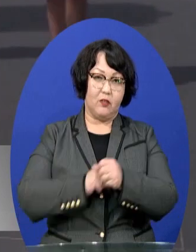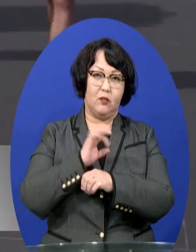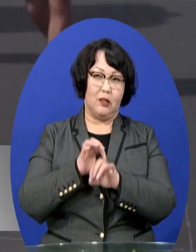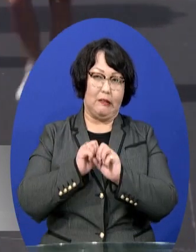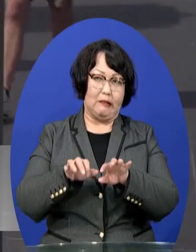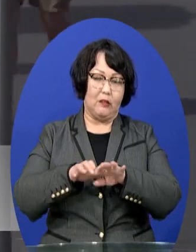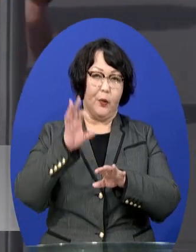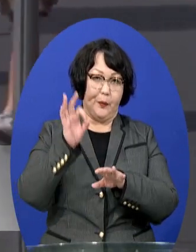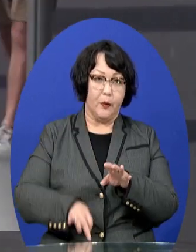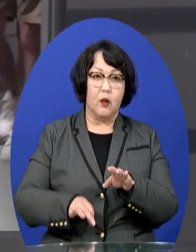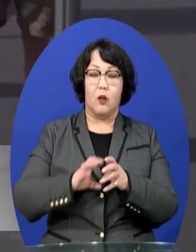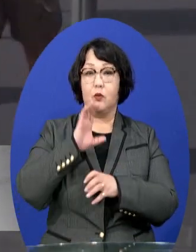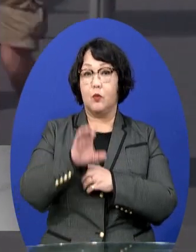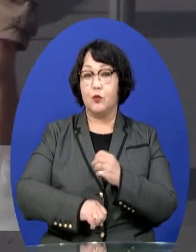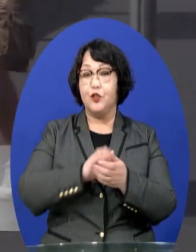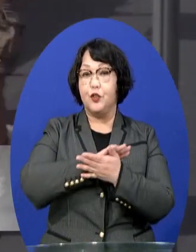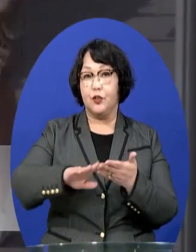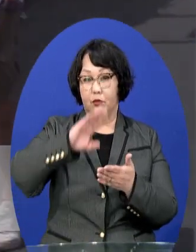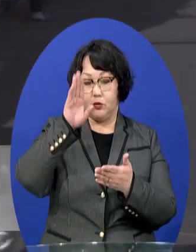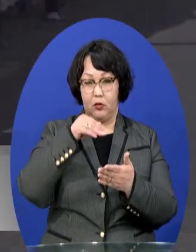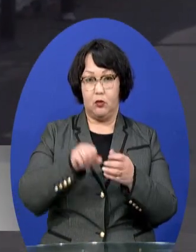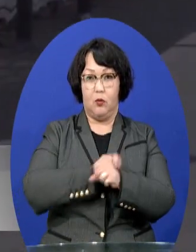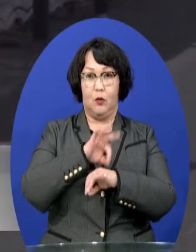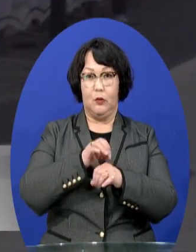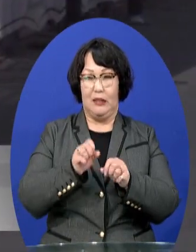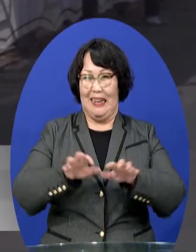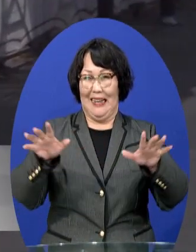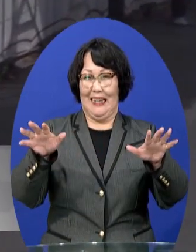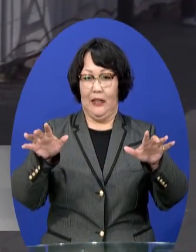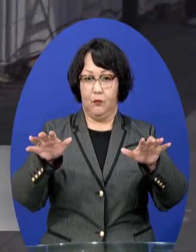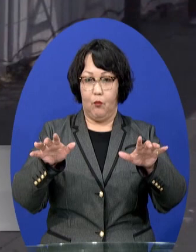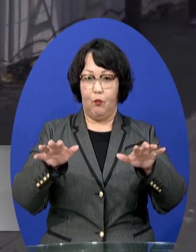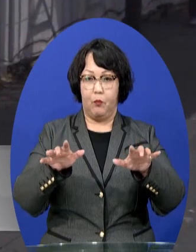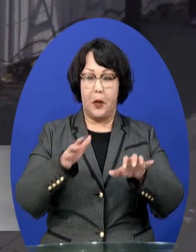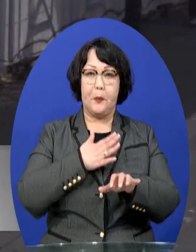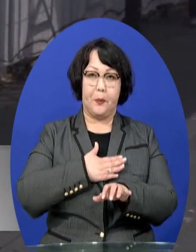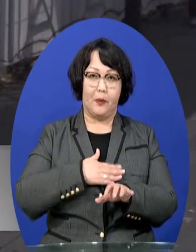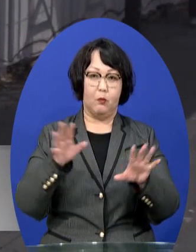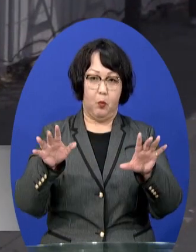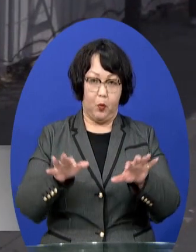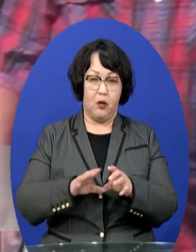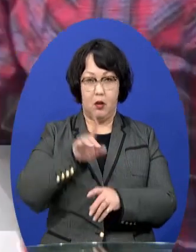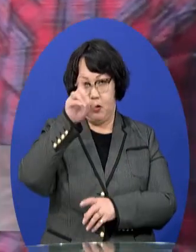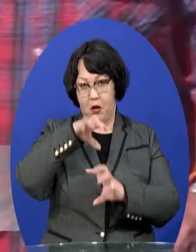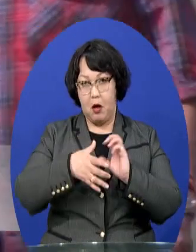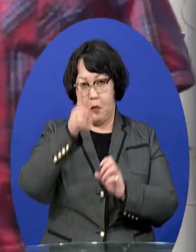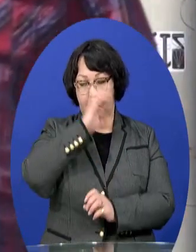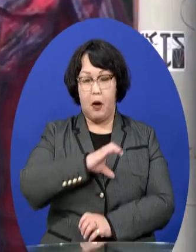шинээр батлагдж байгаа тохиолдлуудын тоо аажмаар буурч байгааг Дэлхийн эрүүл мэндийн байгууллагаас мэдээлсээр байна.